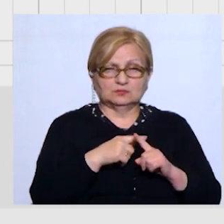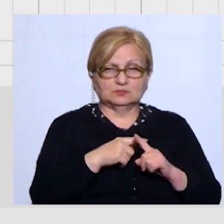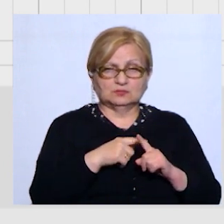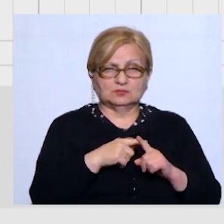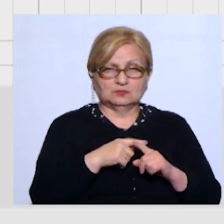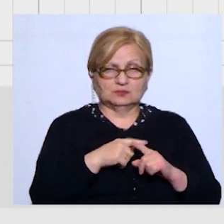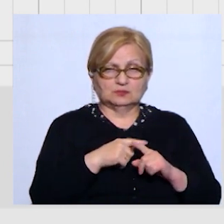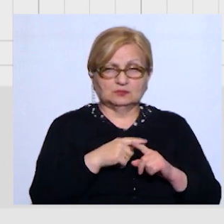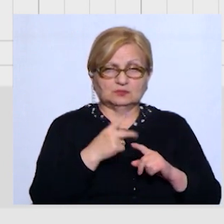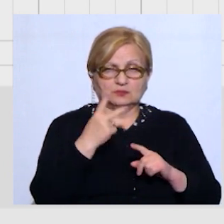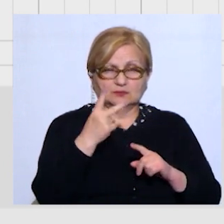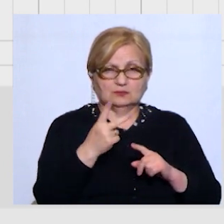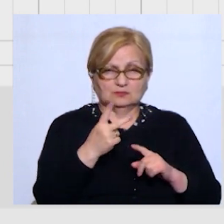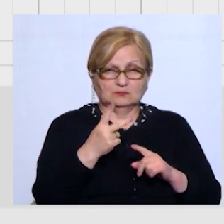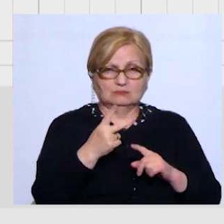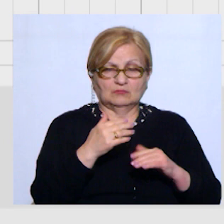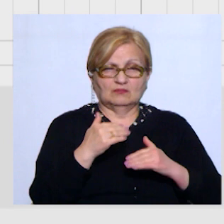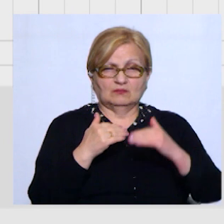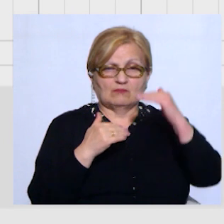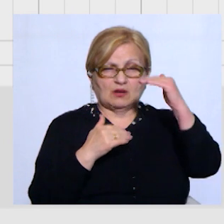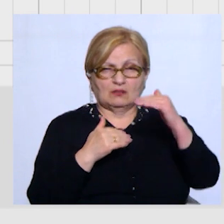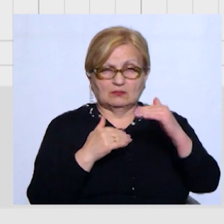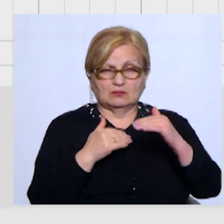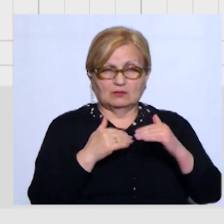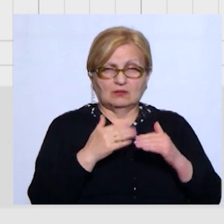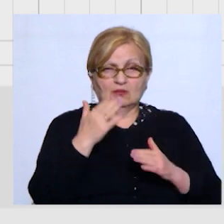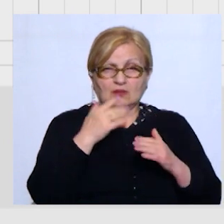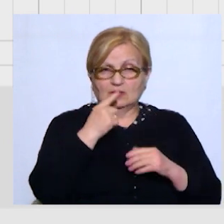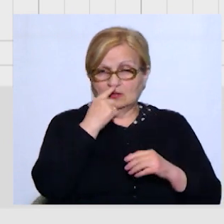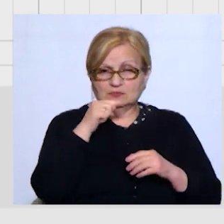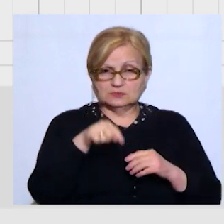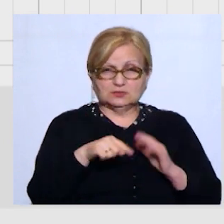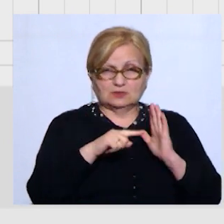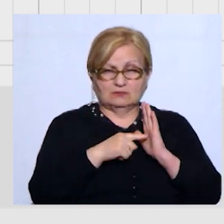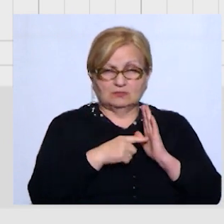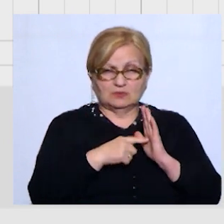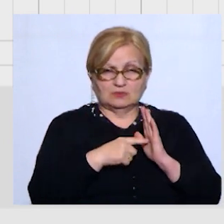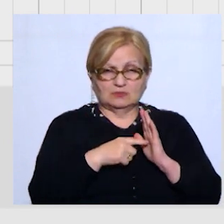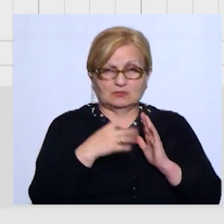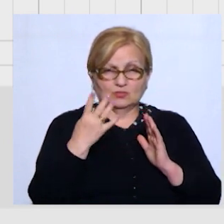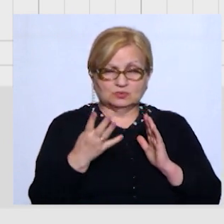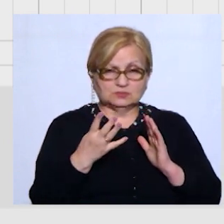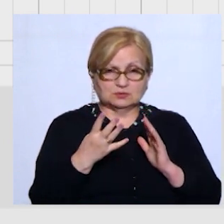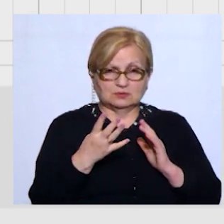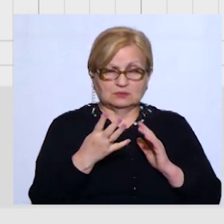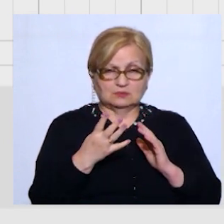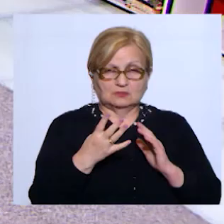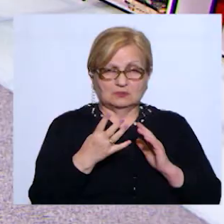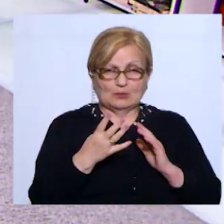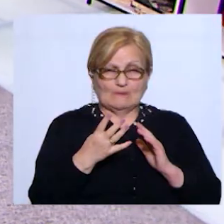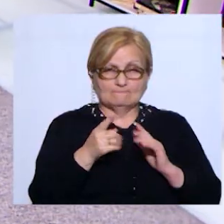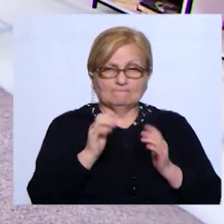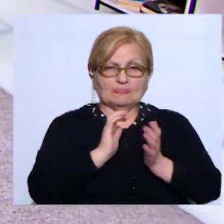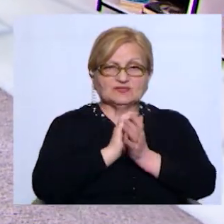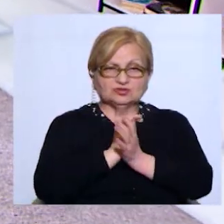მივუმატებთ სიტყვაზე 2-ს, მაღლა ავიდა. თუ წინ გავამრავლებთ სიტყვაზე 4-ზე,